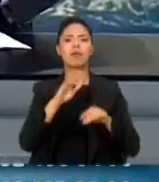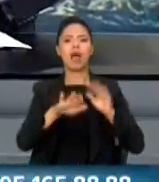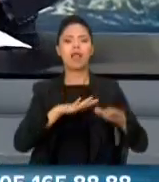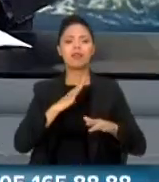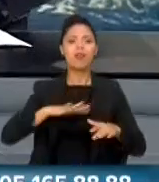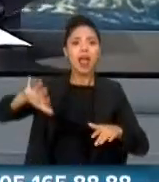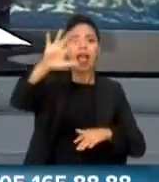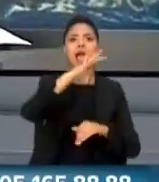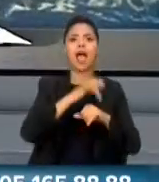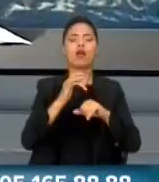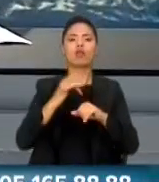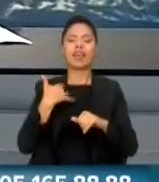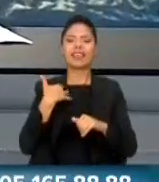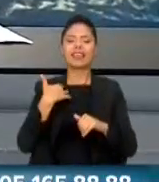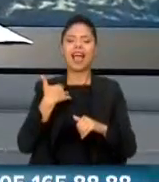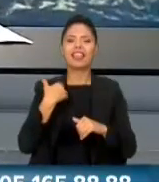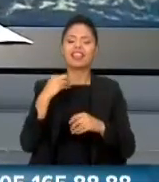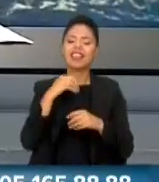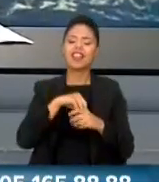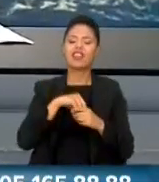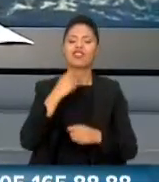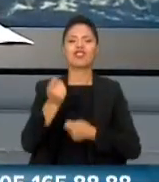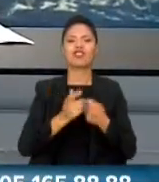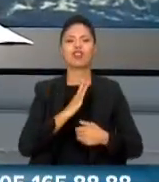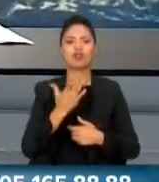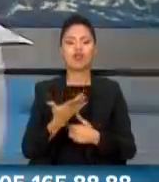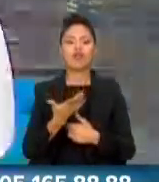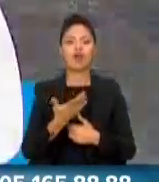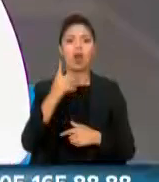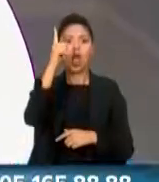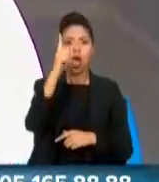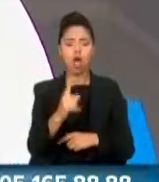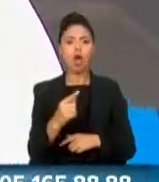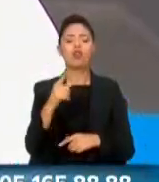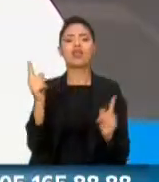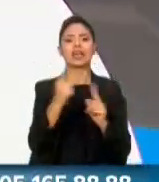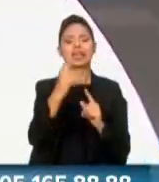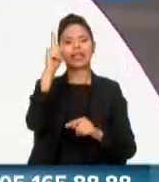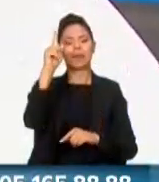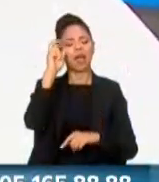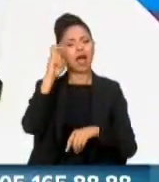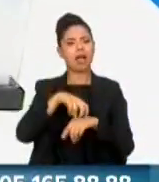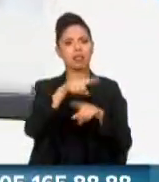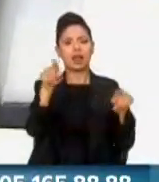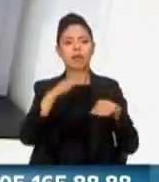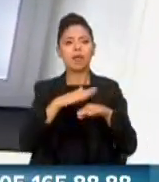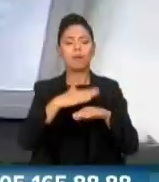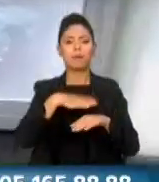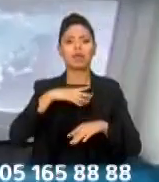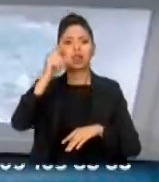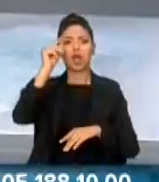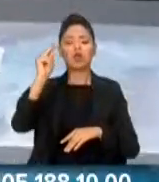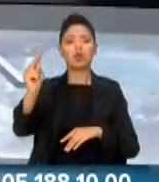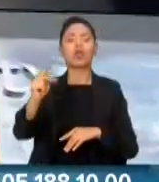her ülke kendi çıkarı için çalışıyor. Öyle pozisyon alıyor. Önce kısa bir hatırlatma yapmak istiyorum. Yunanistan